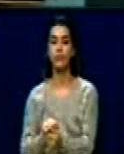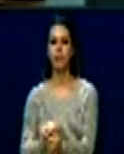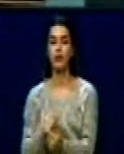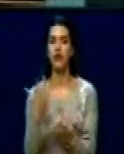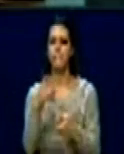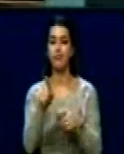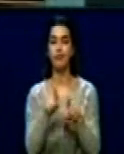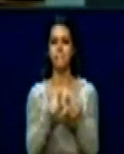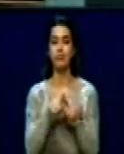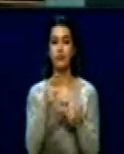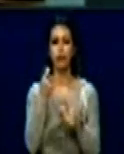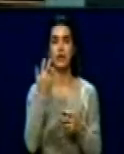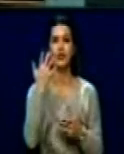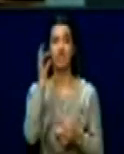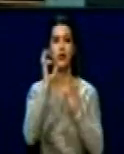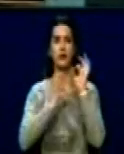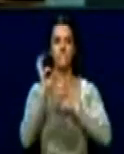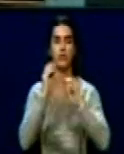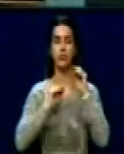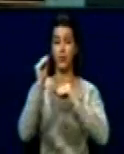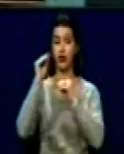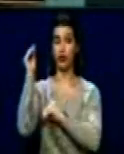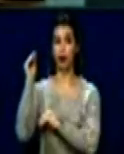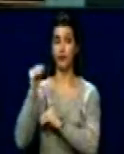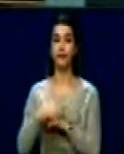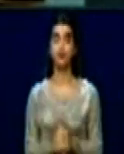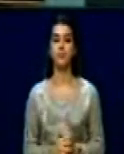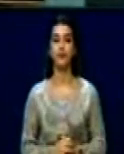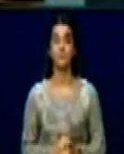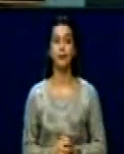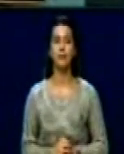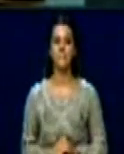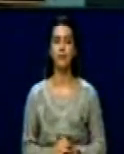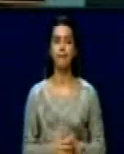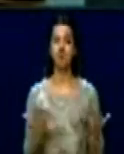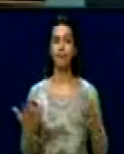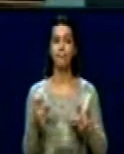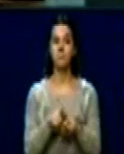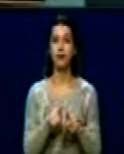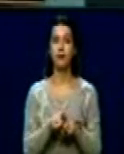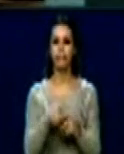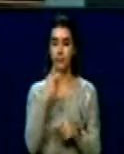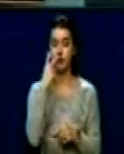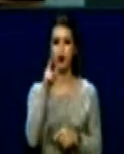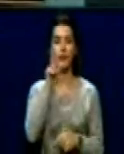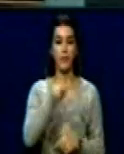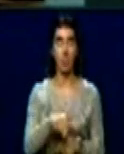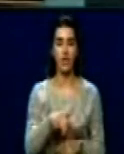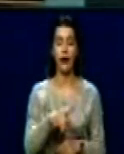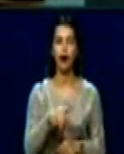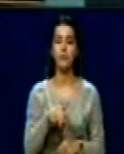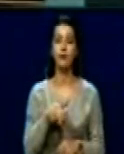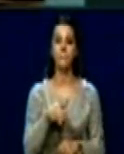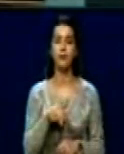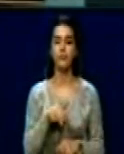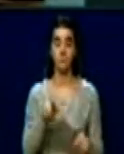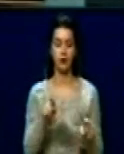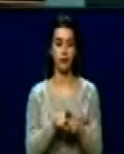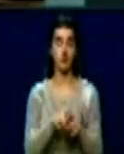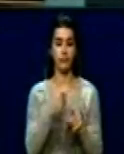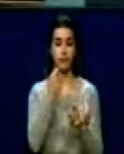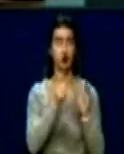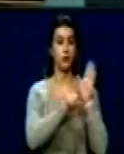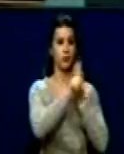apo shumës që do të mbledhen si tatim i brendshëm. Ndërkohë që e kemi po ashtu një, edhe pse ka rritje